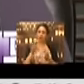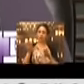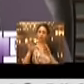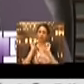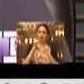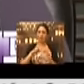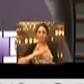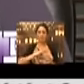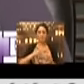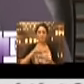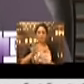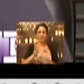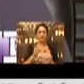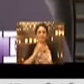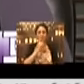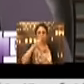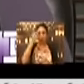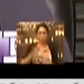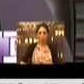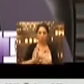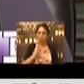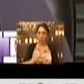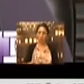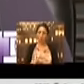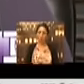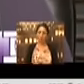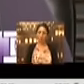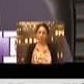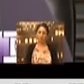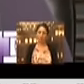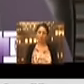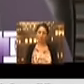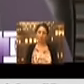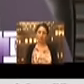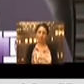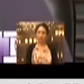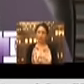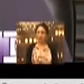أنها تخش الحمام إزاي أو لحسن تقع.